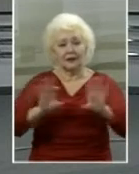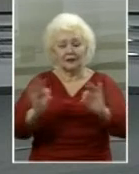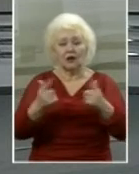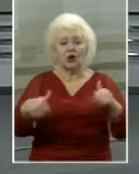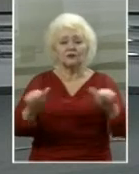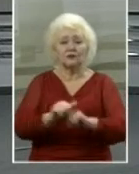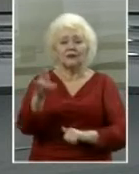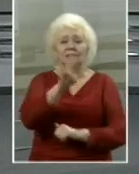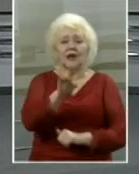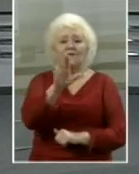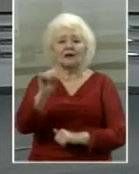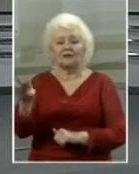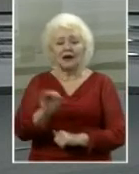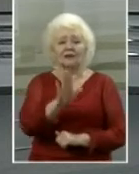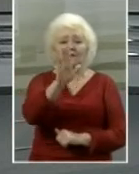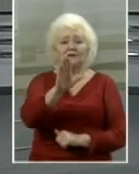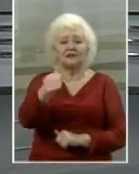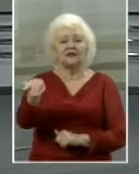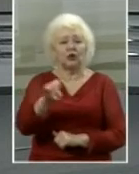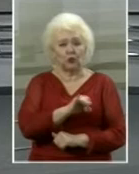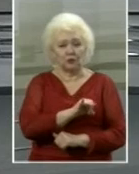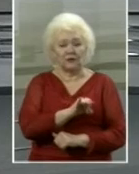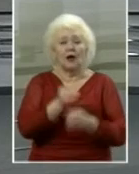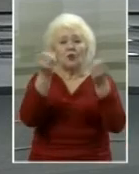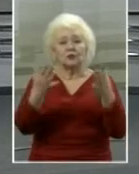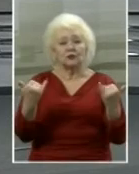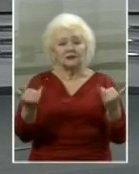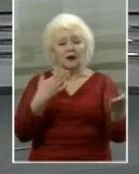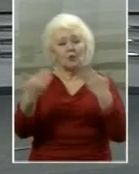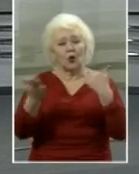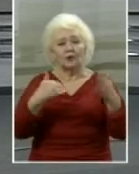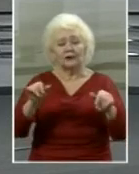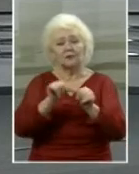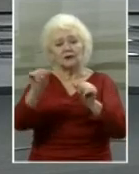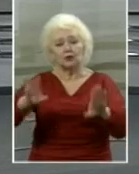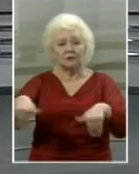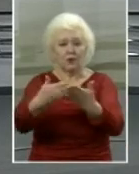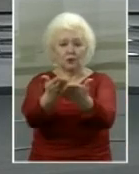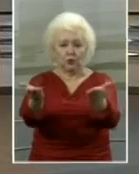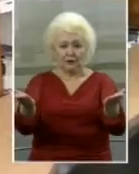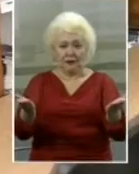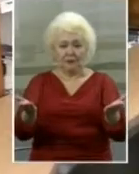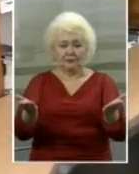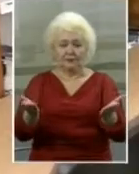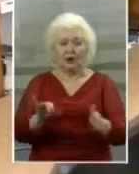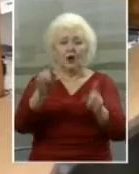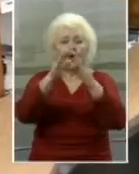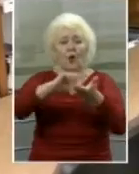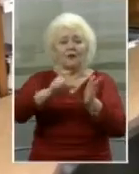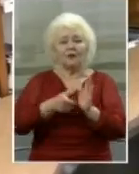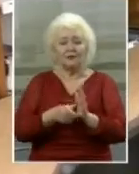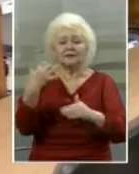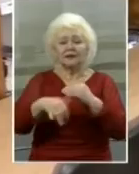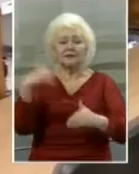У студії Наталя Верлата і Валентина Туніна. І просто зараз поговоримо, зокрема, про таке. У приміщенні